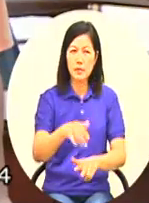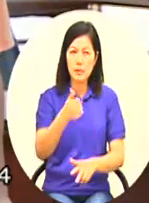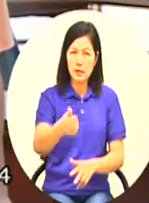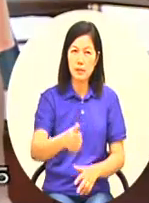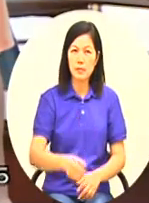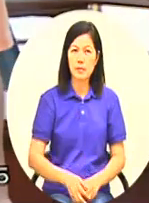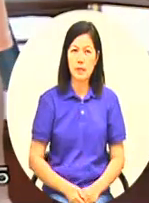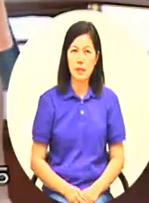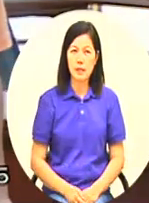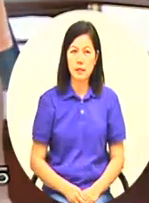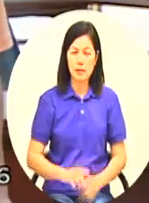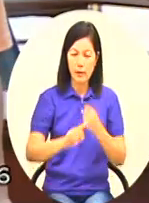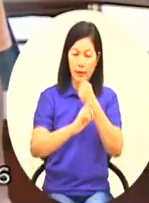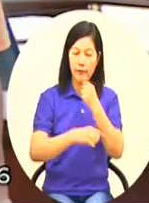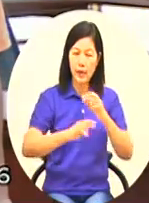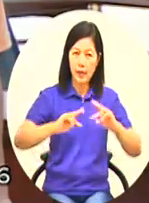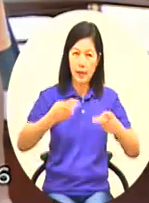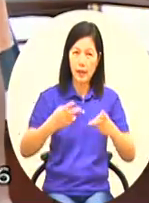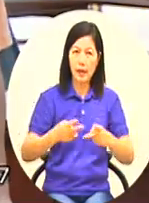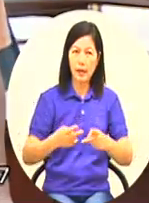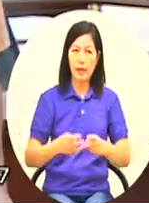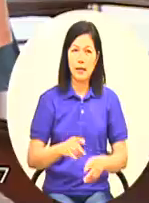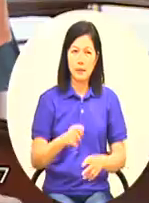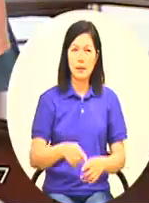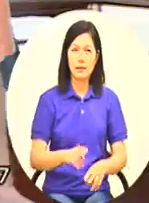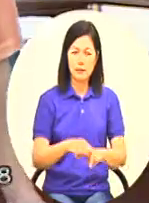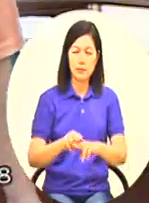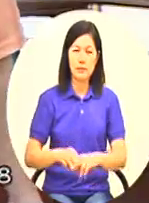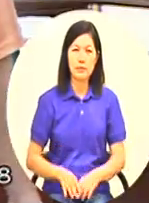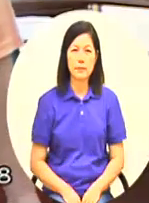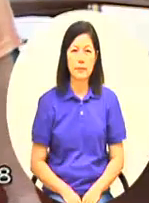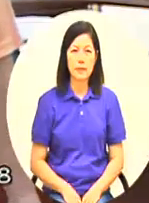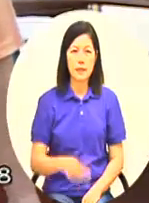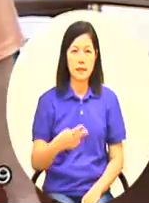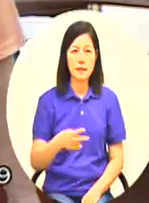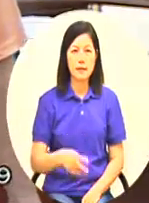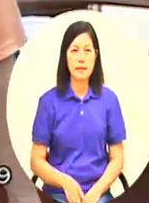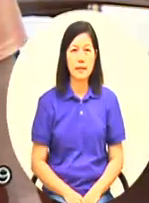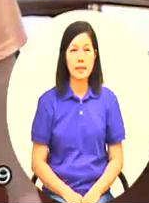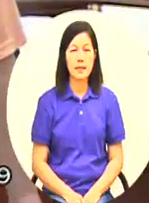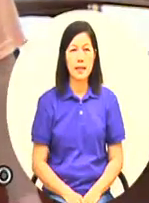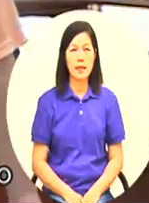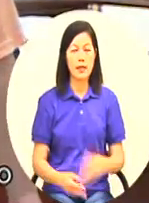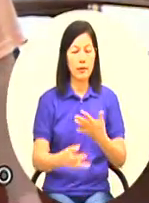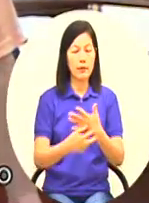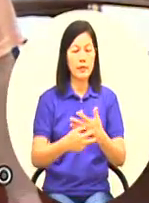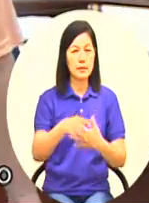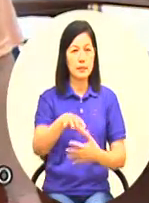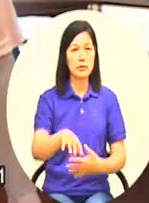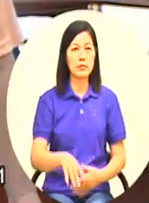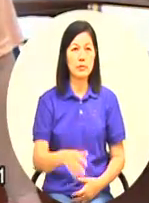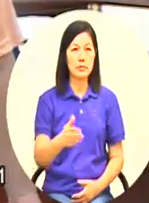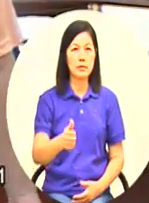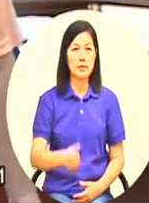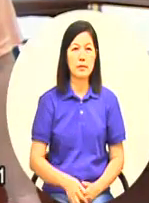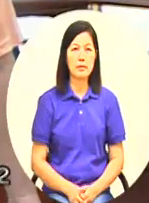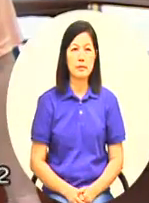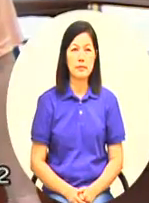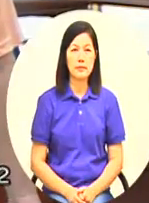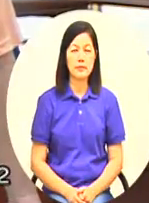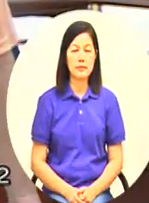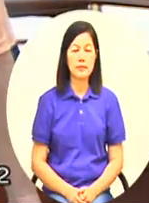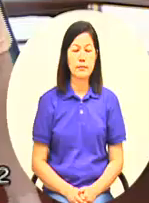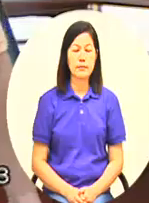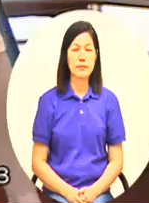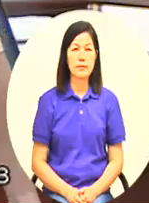的修法，对不对？一精神嘛，吼、哦，来，请进，来，那个卫生局， 好，请卫生局